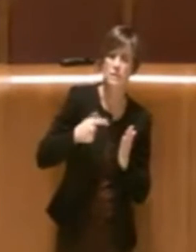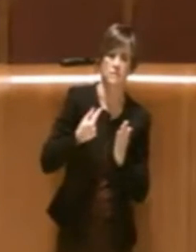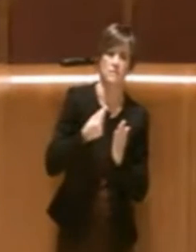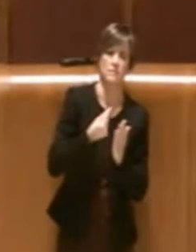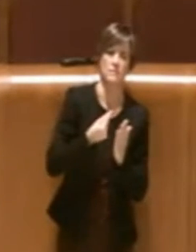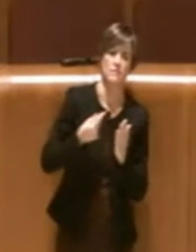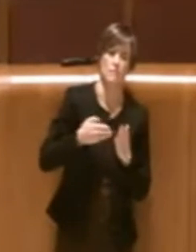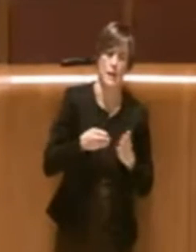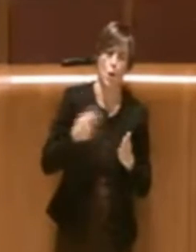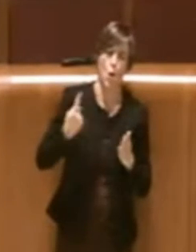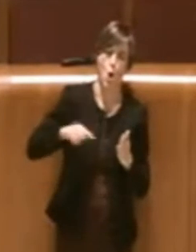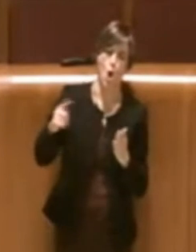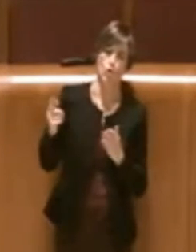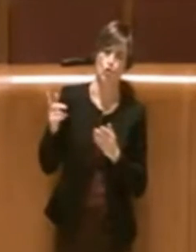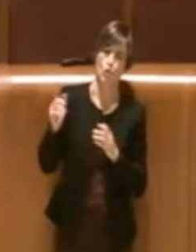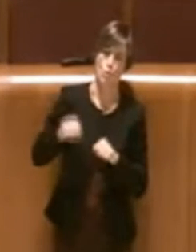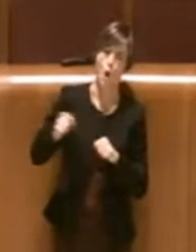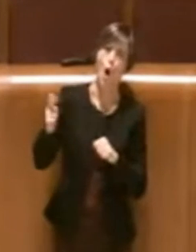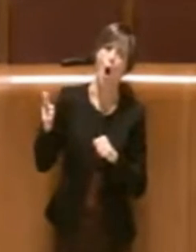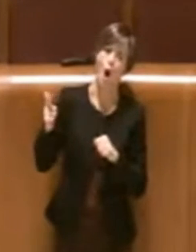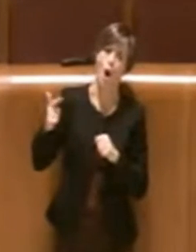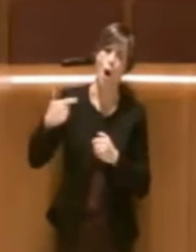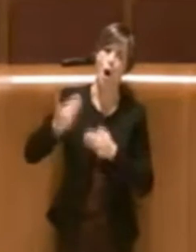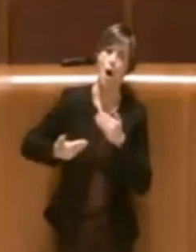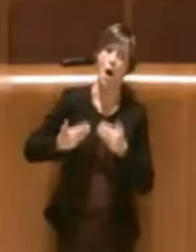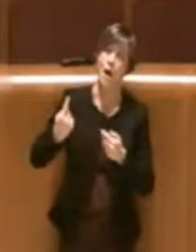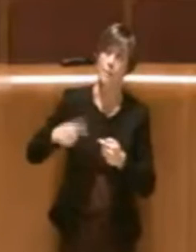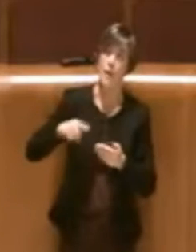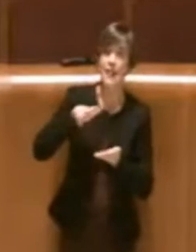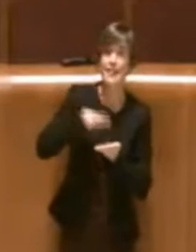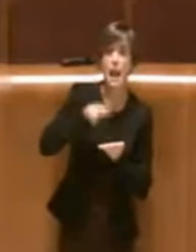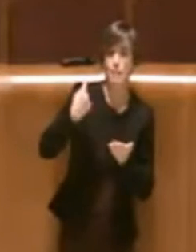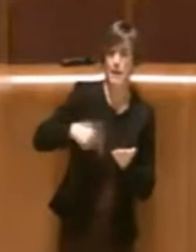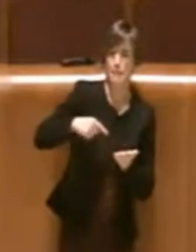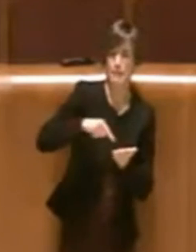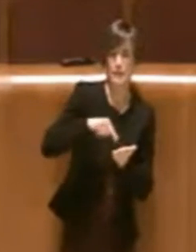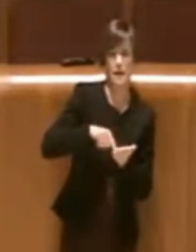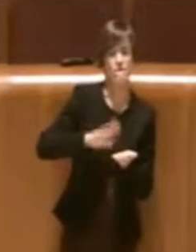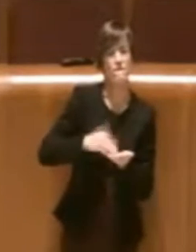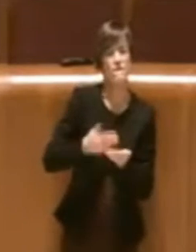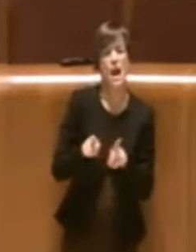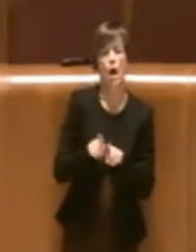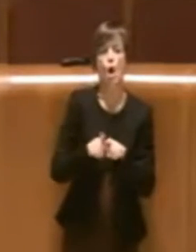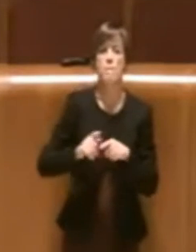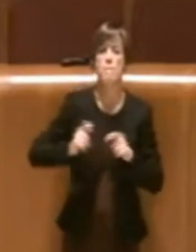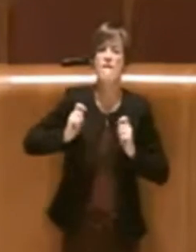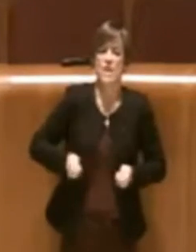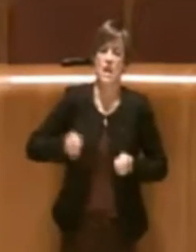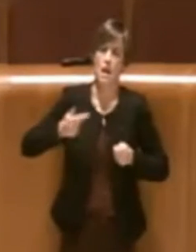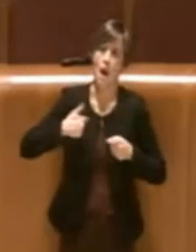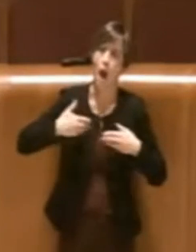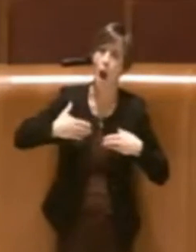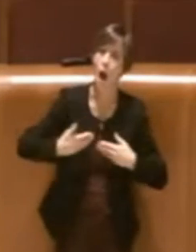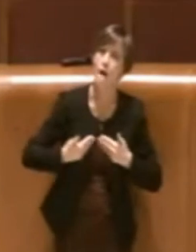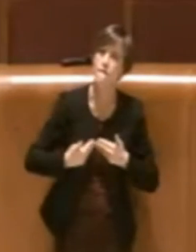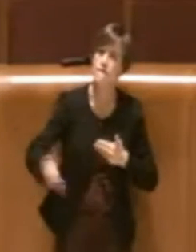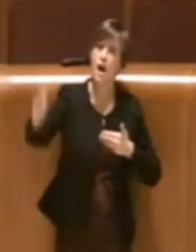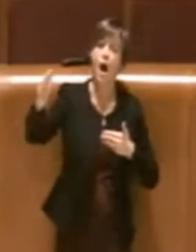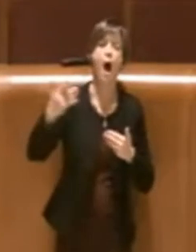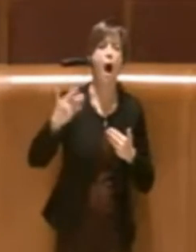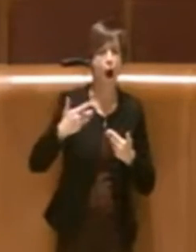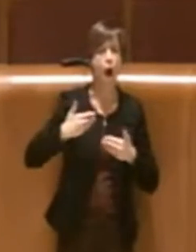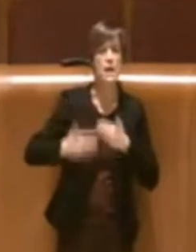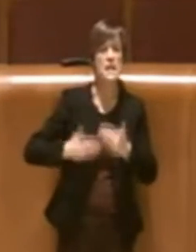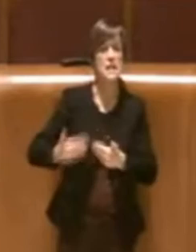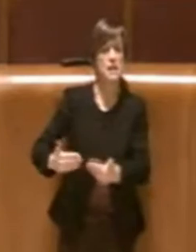questo percorso. Per noi questa è una delibera che fa da apripista, perché è innovativa e vogliamo anche capire quale sarà la